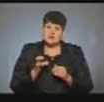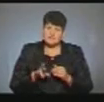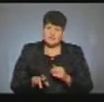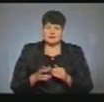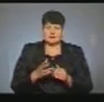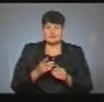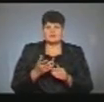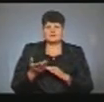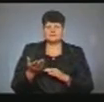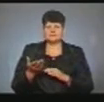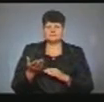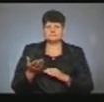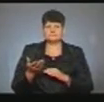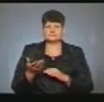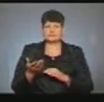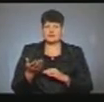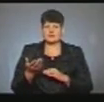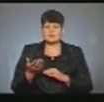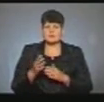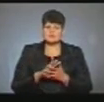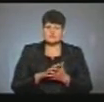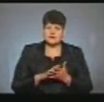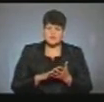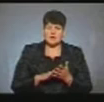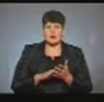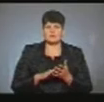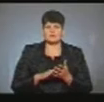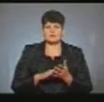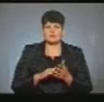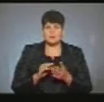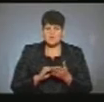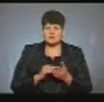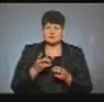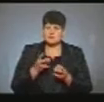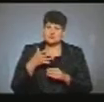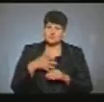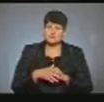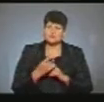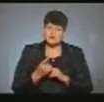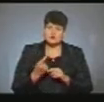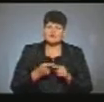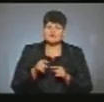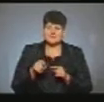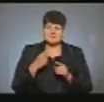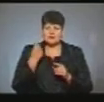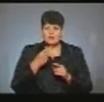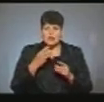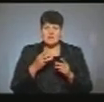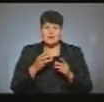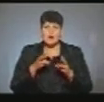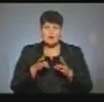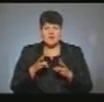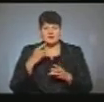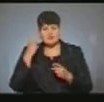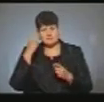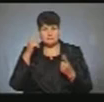до цього часу, ніж напише заяву, повинен усвідомити, що це індивідуальне опалення, яке він собі задумав